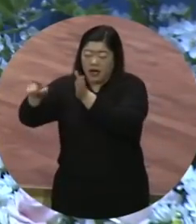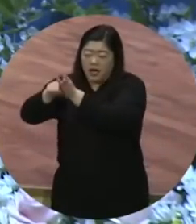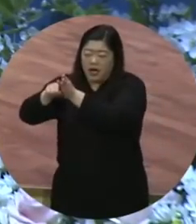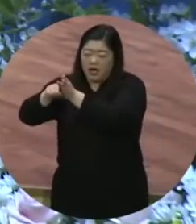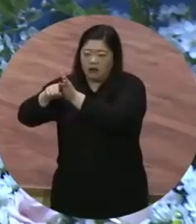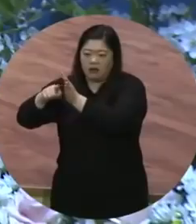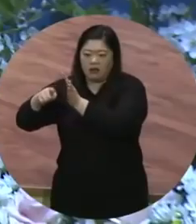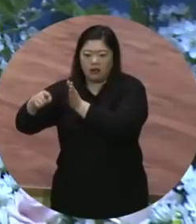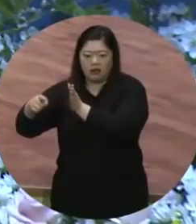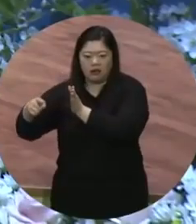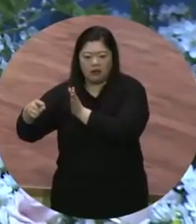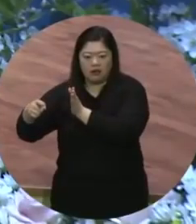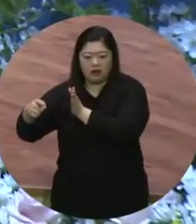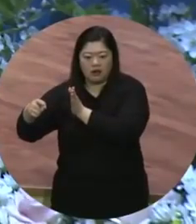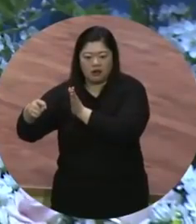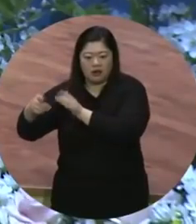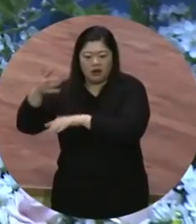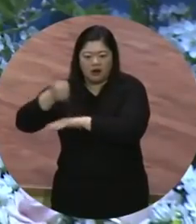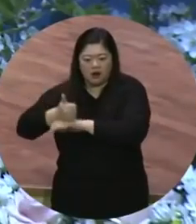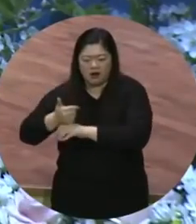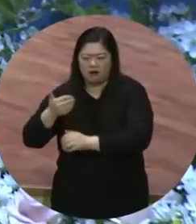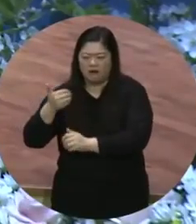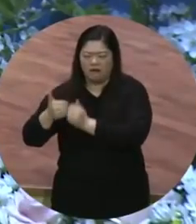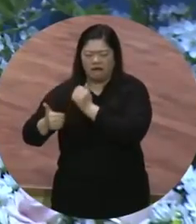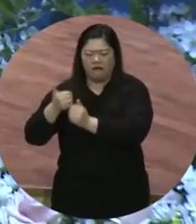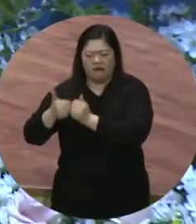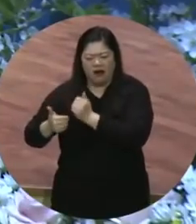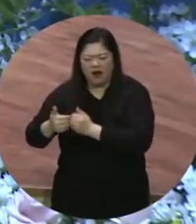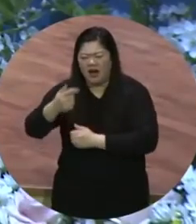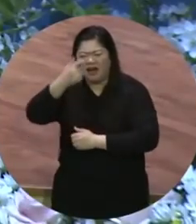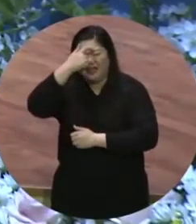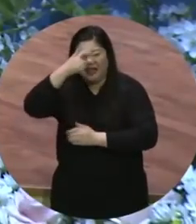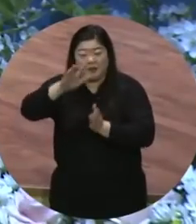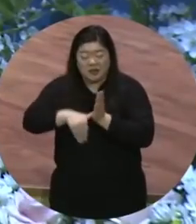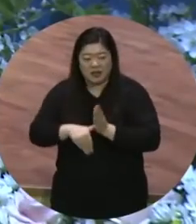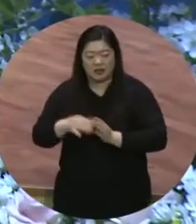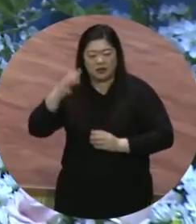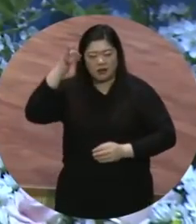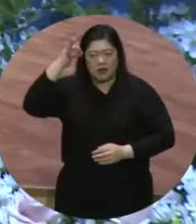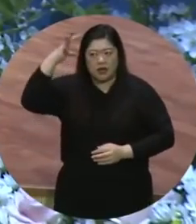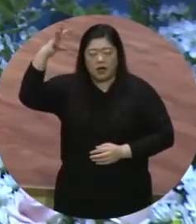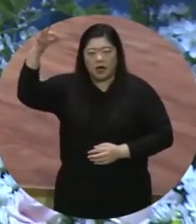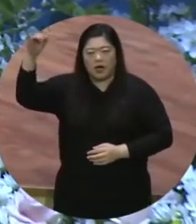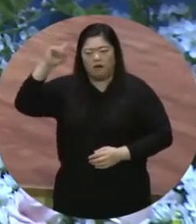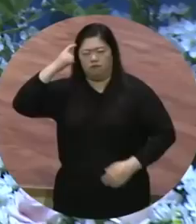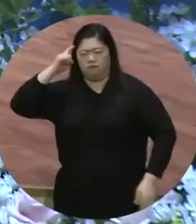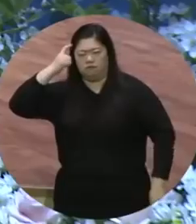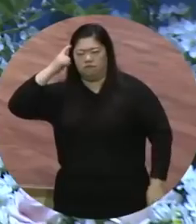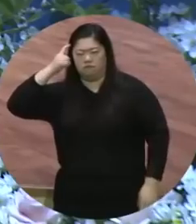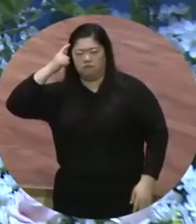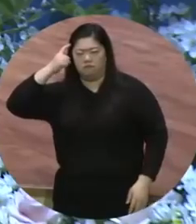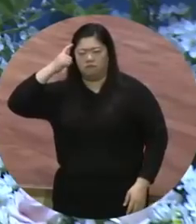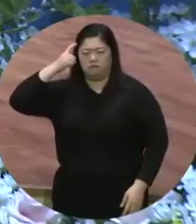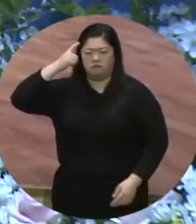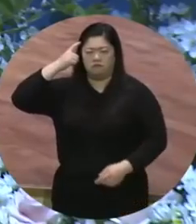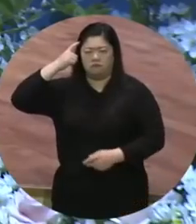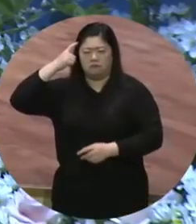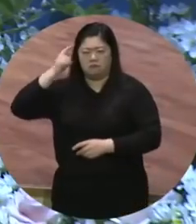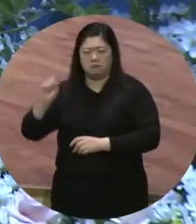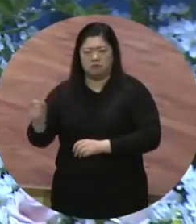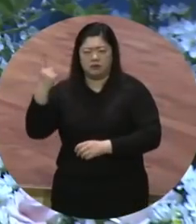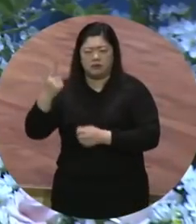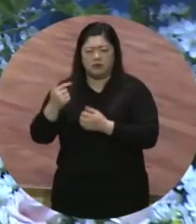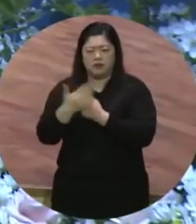영적 갈등하도록, 예배 성공하지 못하도록, 언약 못 잡도록 잡생각